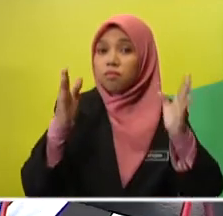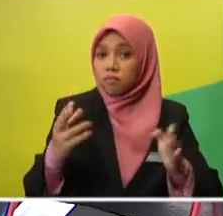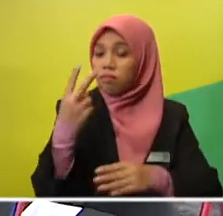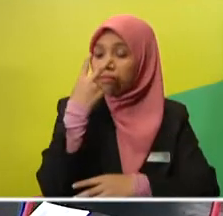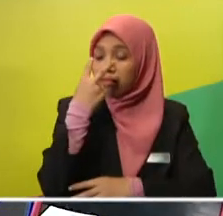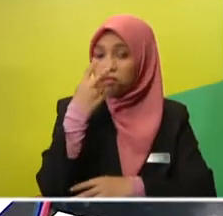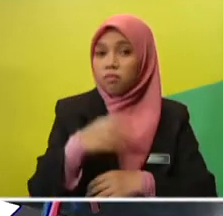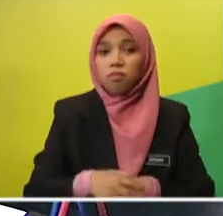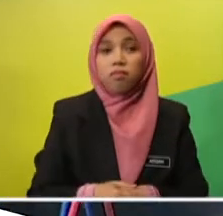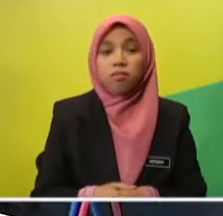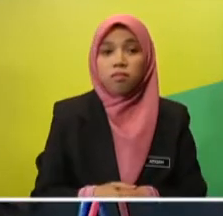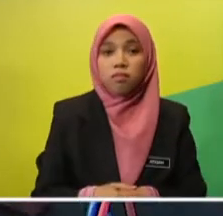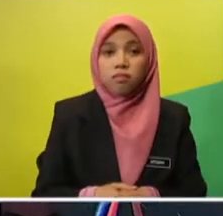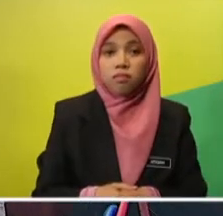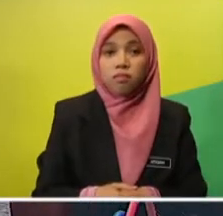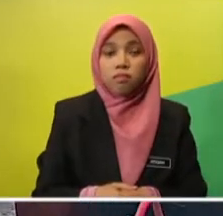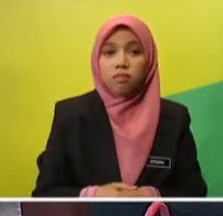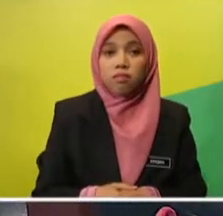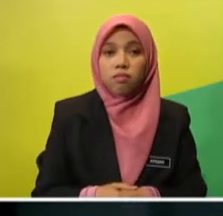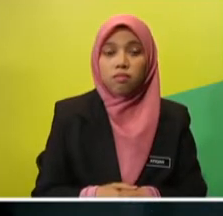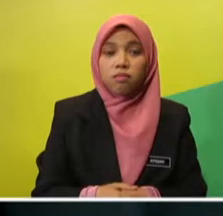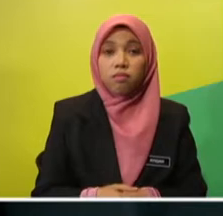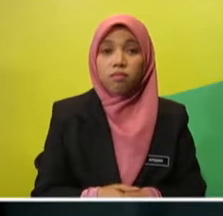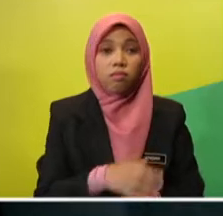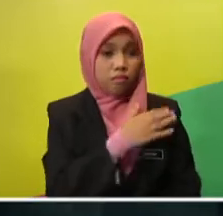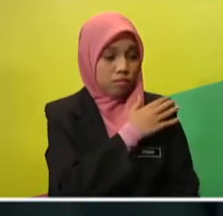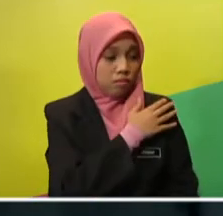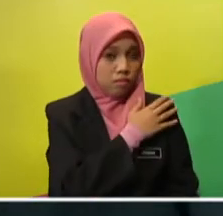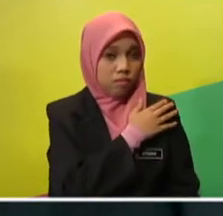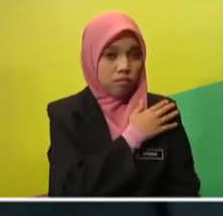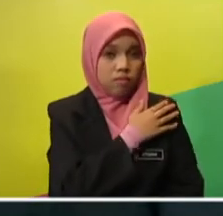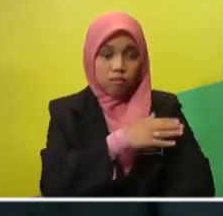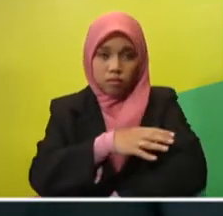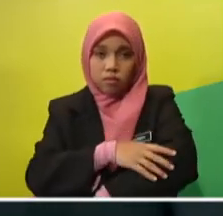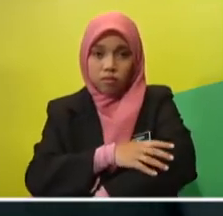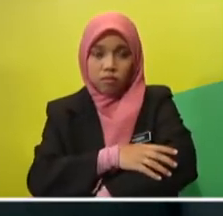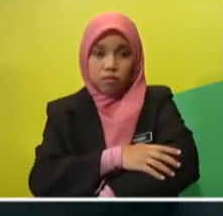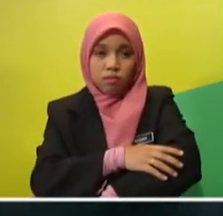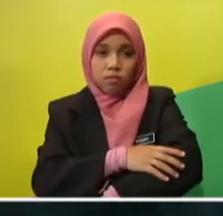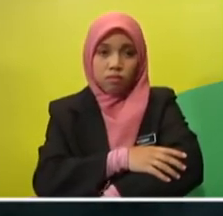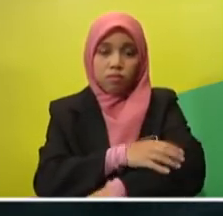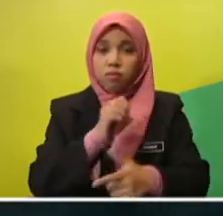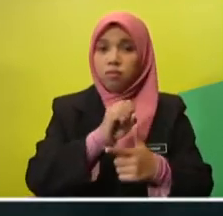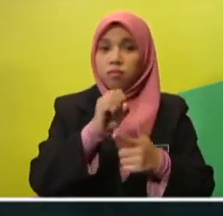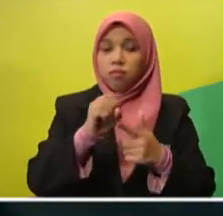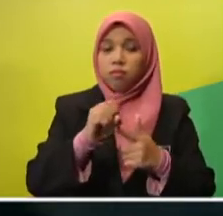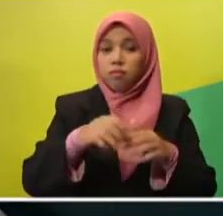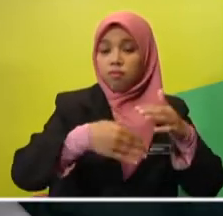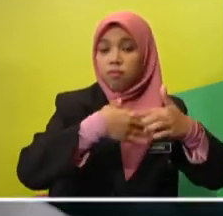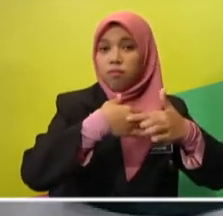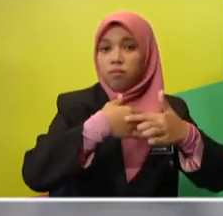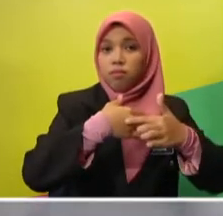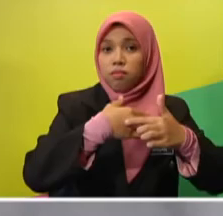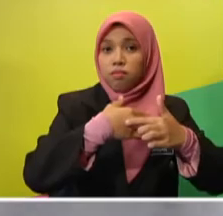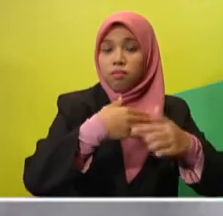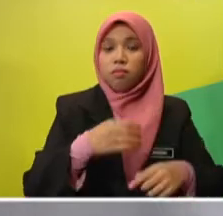dan kita sapa dulu. Lepas tu kita sama ada pegang bahu, pegang lengan ataupun belakang tapak tangan. Dan kemudian